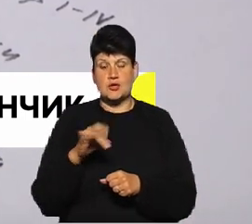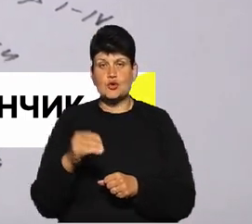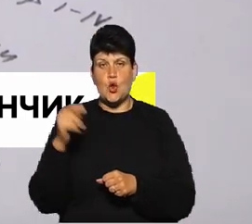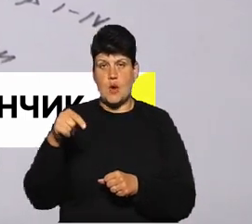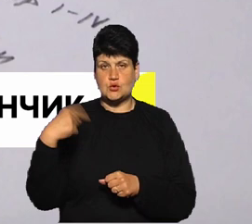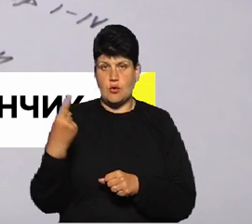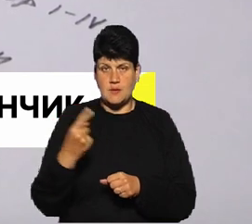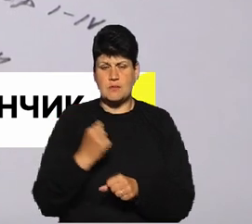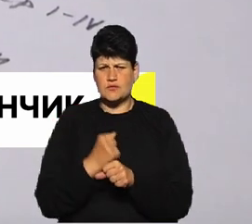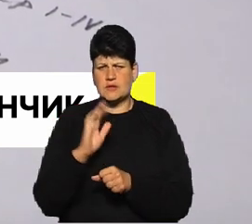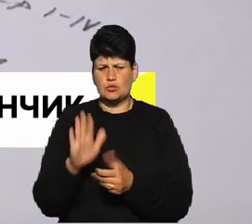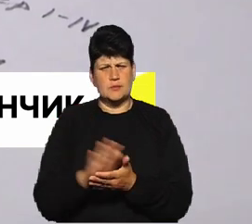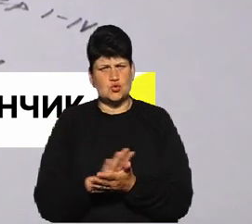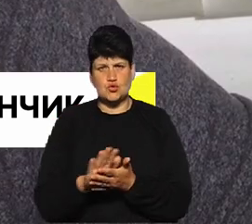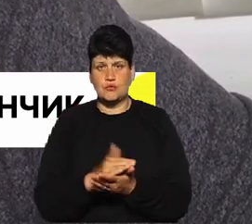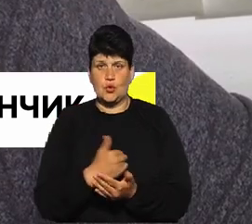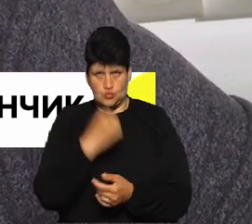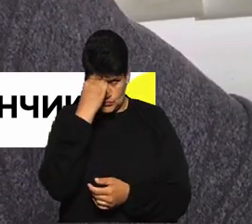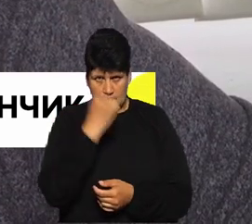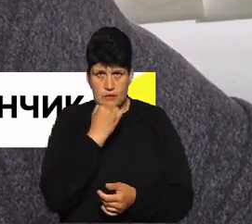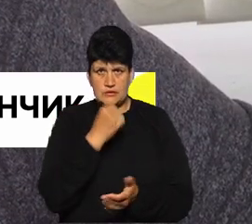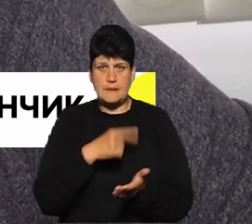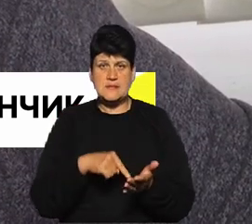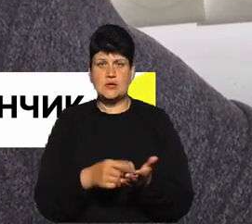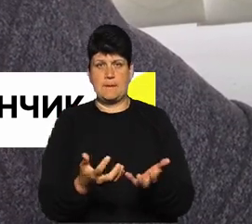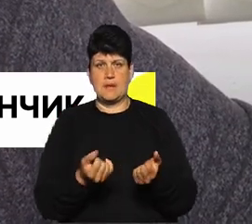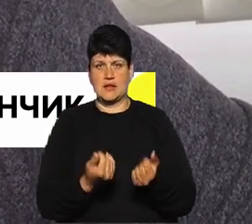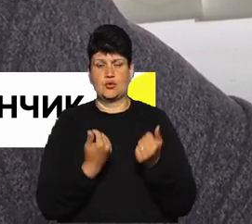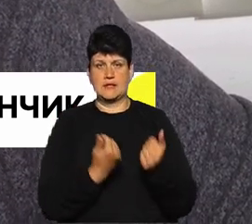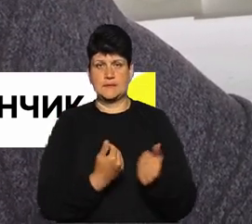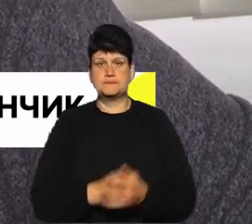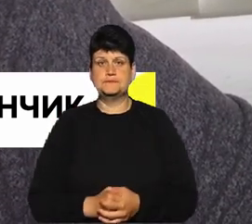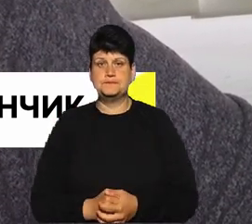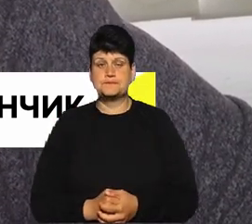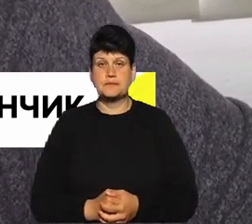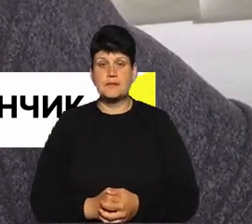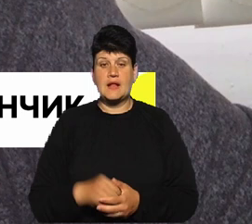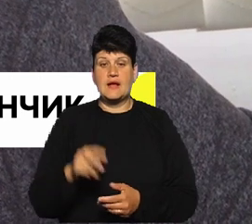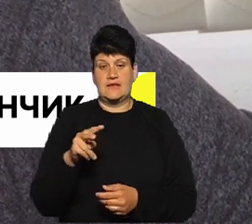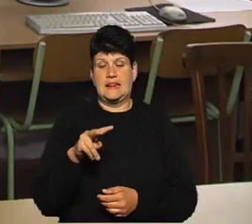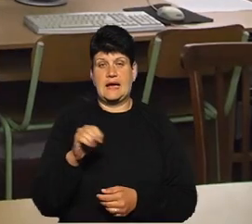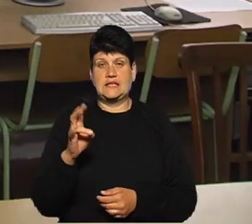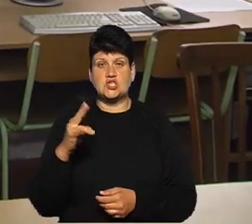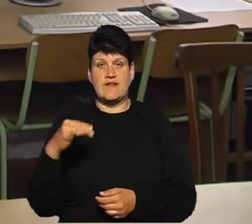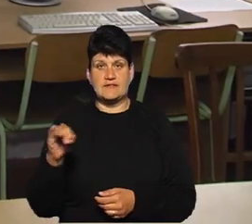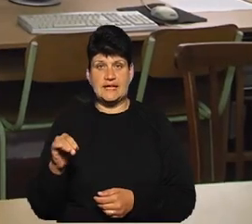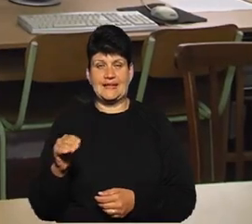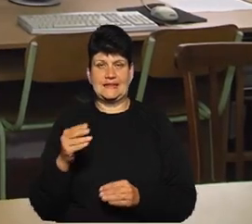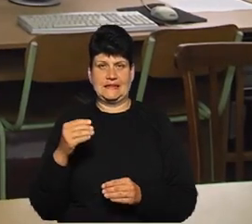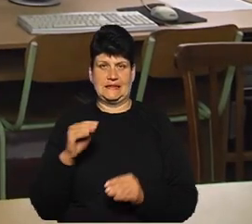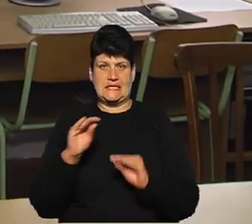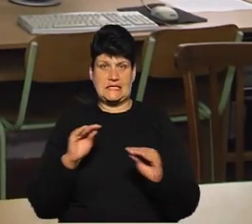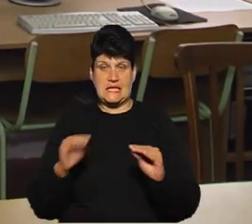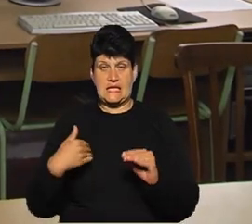люди безкоштовно, так хочуть віддячити місто, яке їх прийняло, розповідає Олег Порядко. Він ландшафтний дизайнер. Я працював